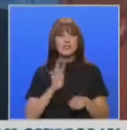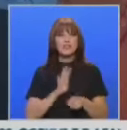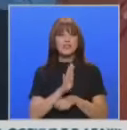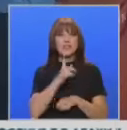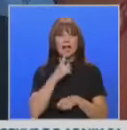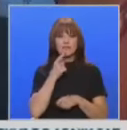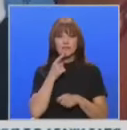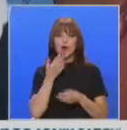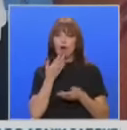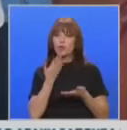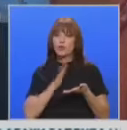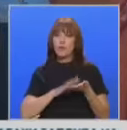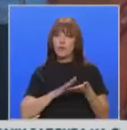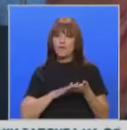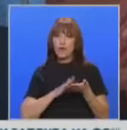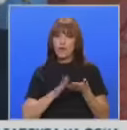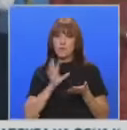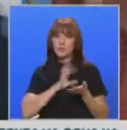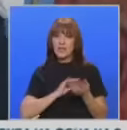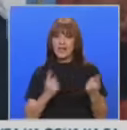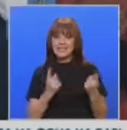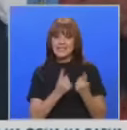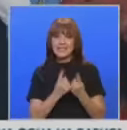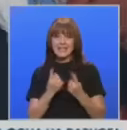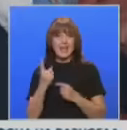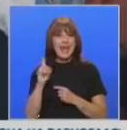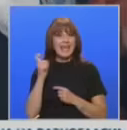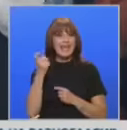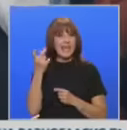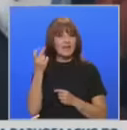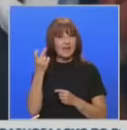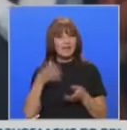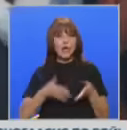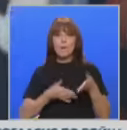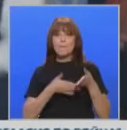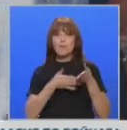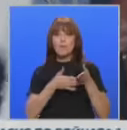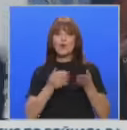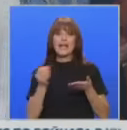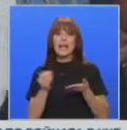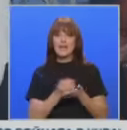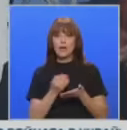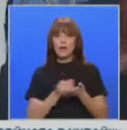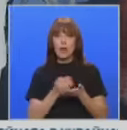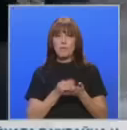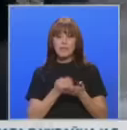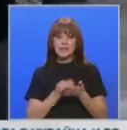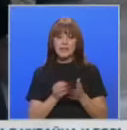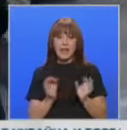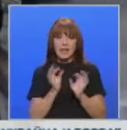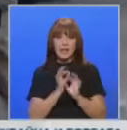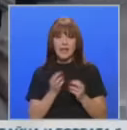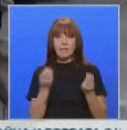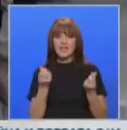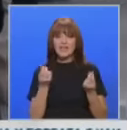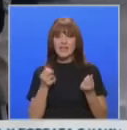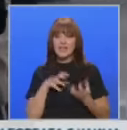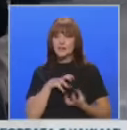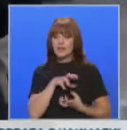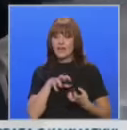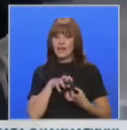14 години договореностите, постигнати на срещите на G20, помогнаха на световната икономика да се измъкне от финансовата криза. Сега